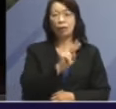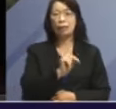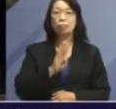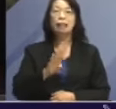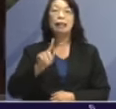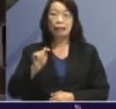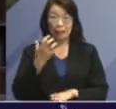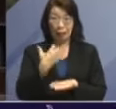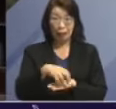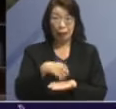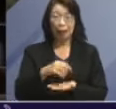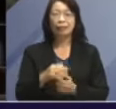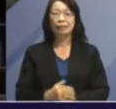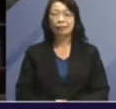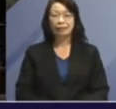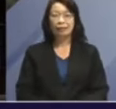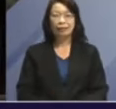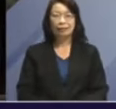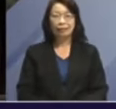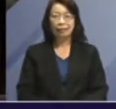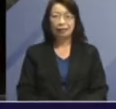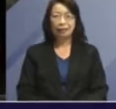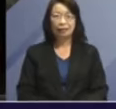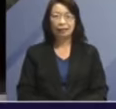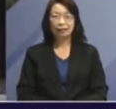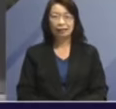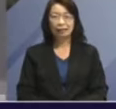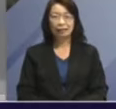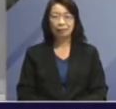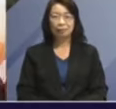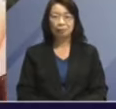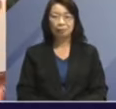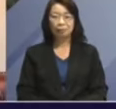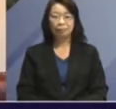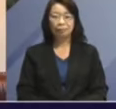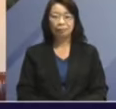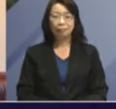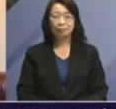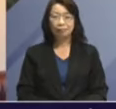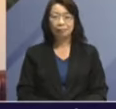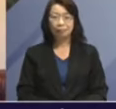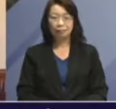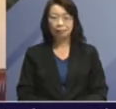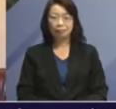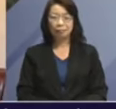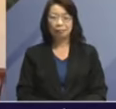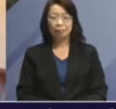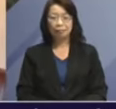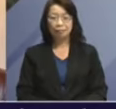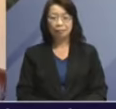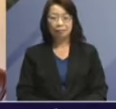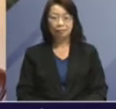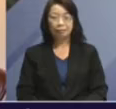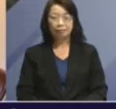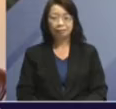NVT พิษณุโลกรายงาน คุณศิวพรเห็นหรือยังว่าตอนนี้นะคะ